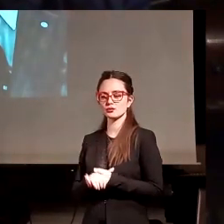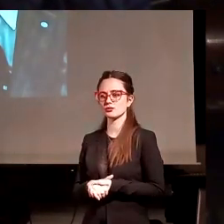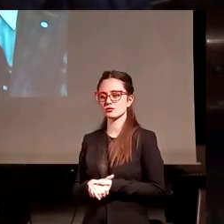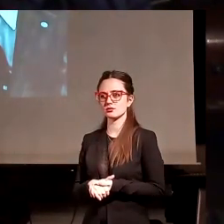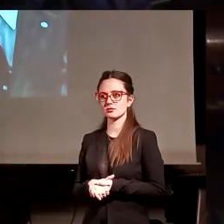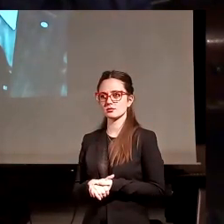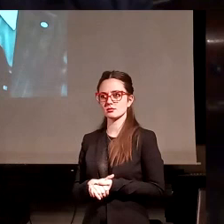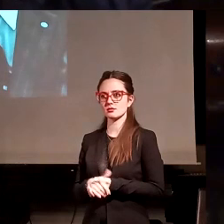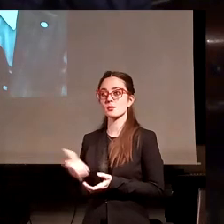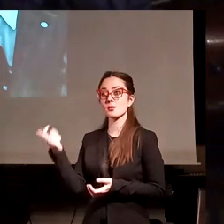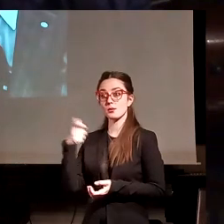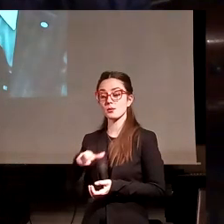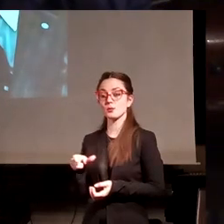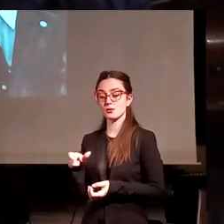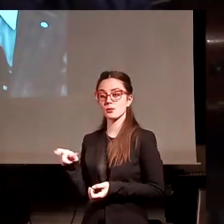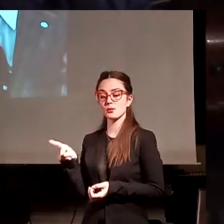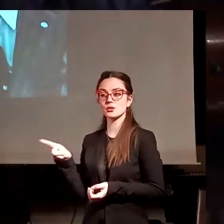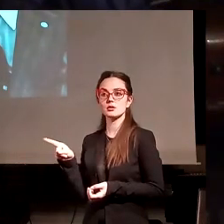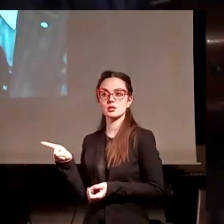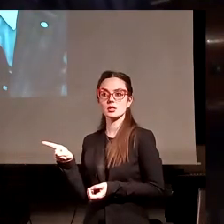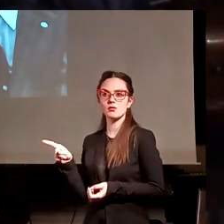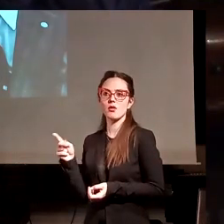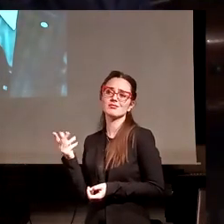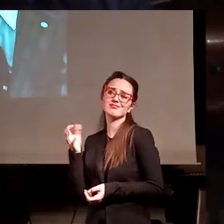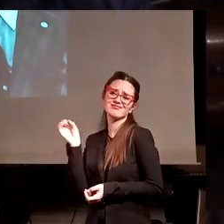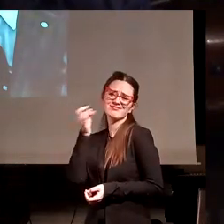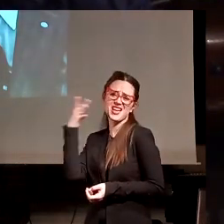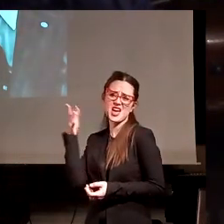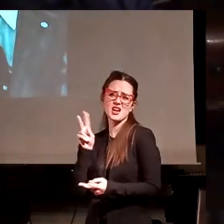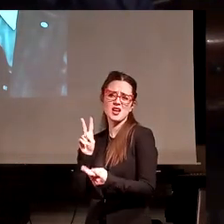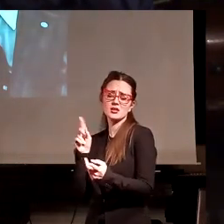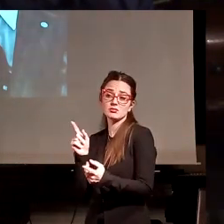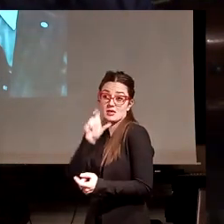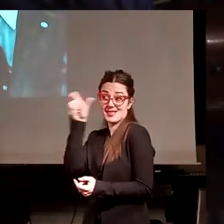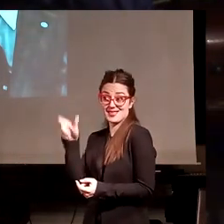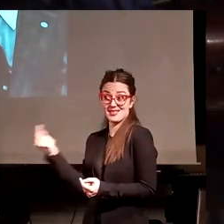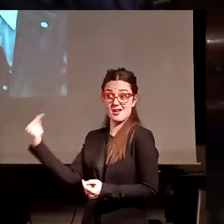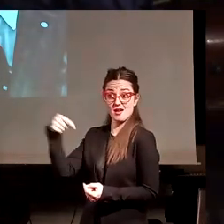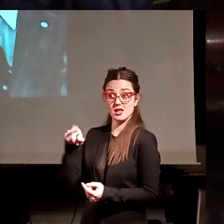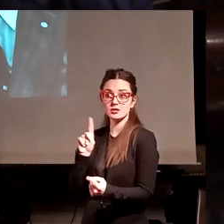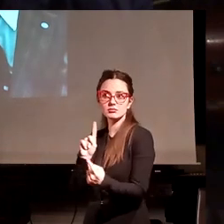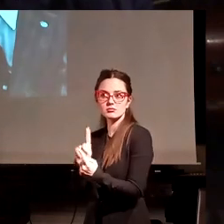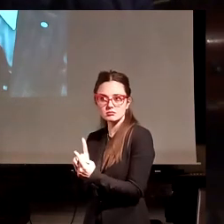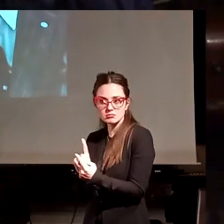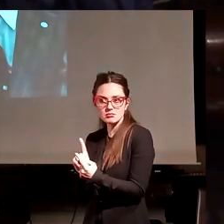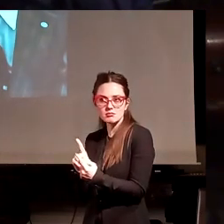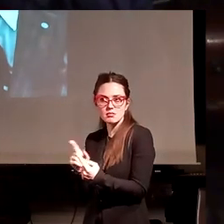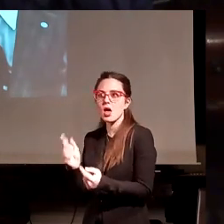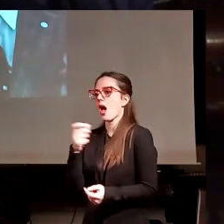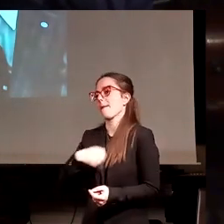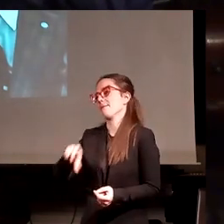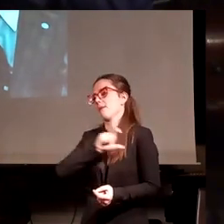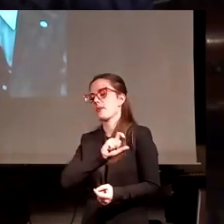perché lui lo vedevo quando vedeva in italia 46 media di ricevere un premio una laurea honoris causa